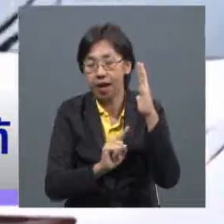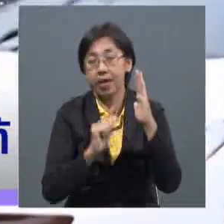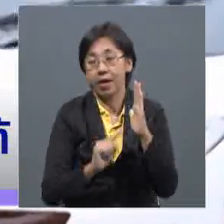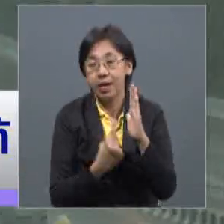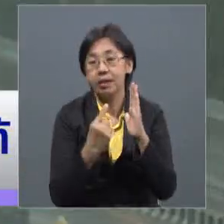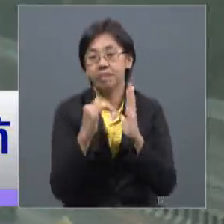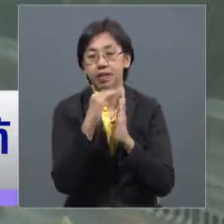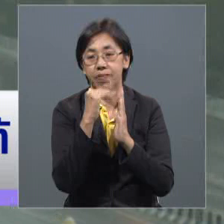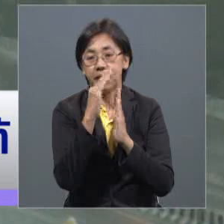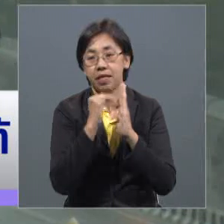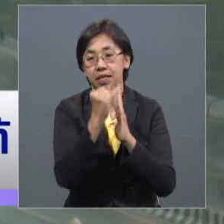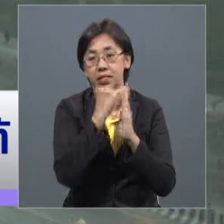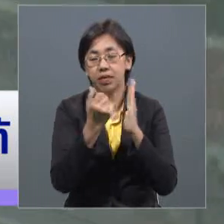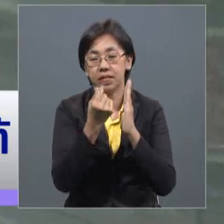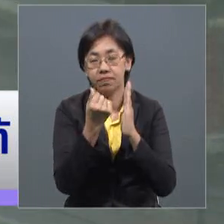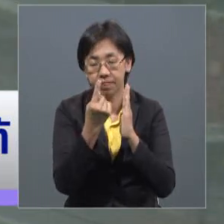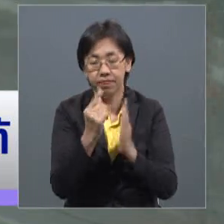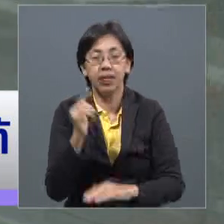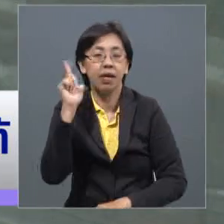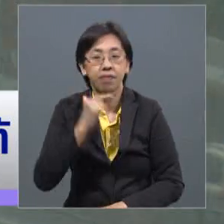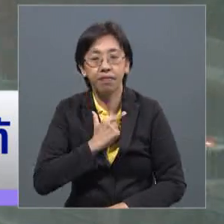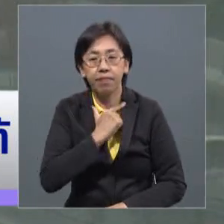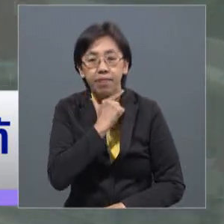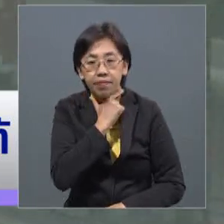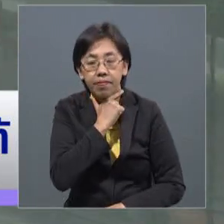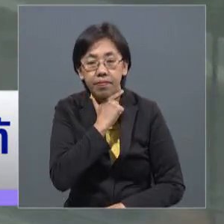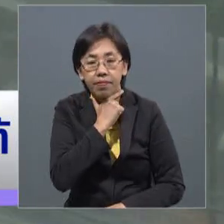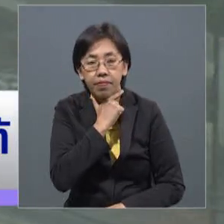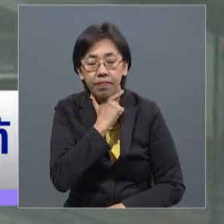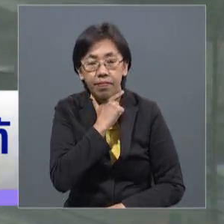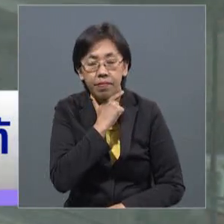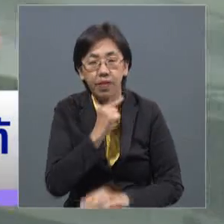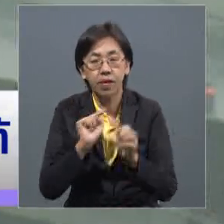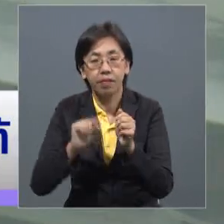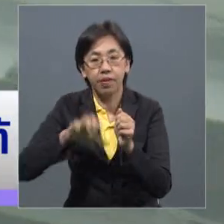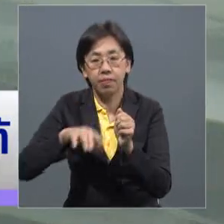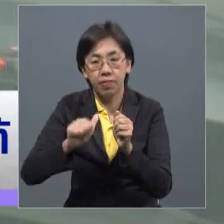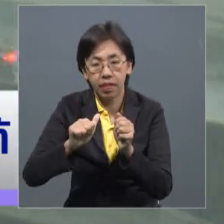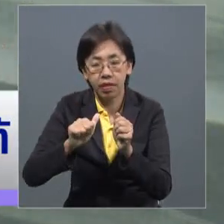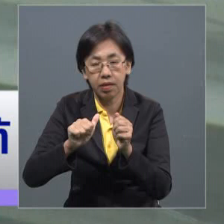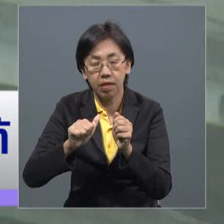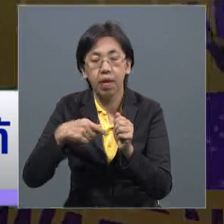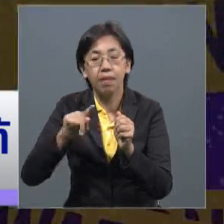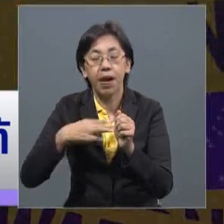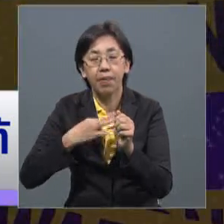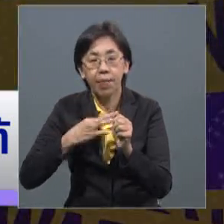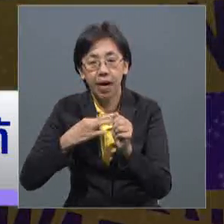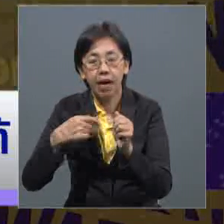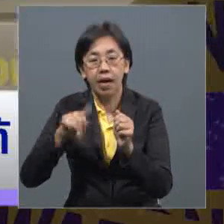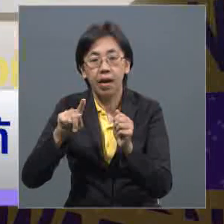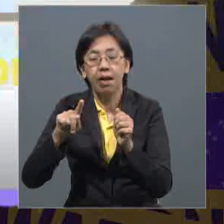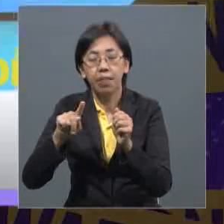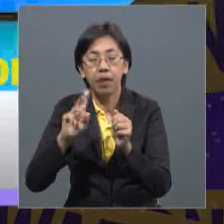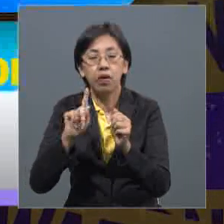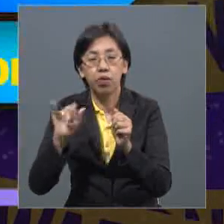เหนือเนี่ยมี 11จังหวัดนะครับก็คือที่แม่ฮ่องสอนอที่แม่ฮ่องสรเนี่ยที่อำเภอเมืองปางมะผ้าปายขุนยวม